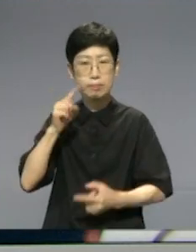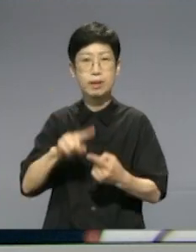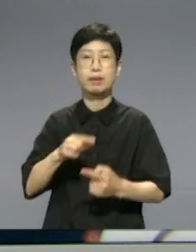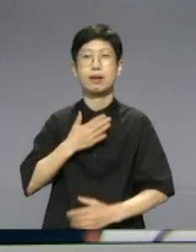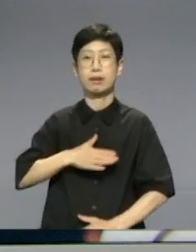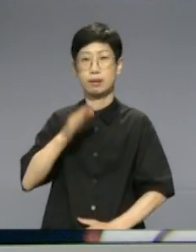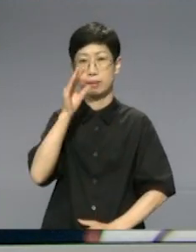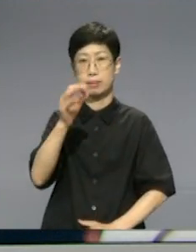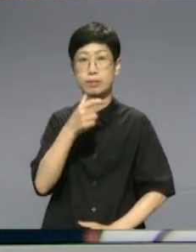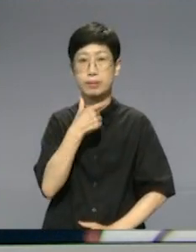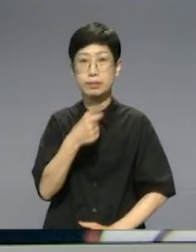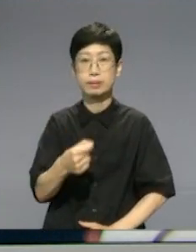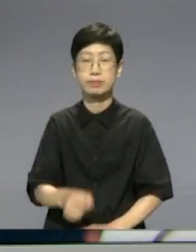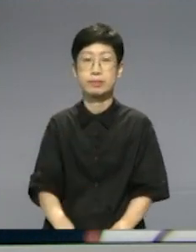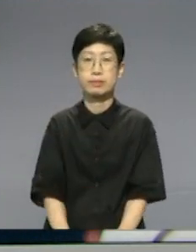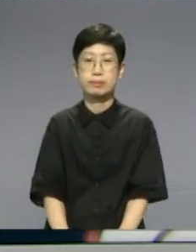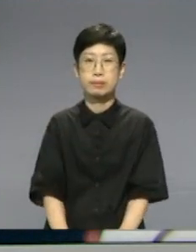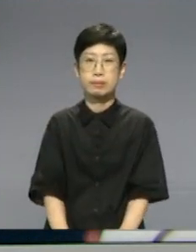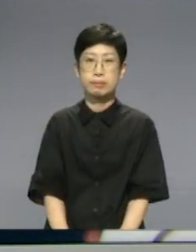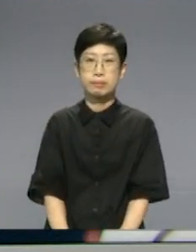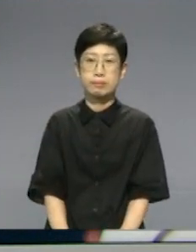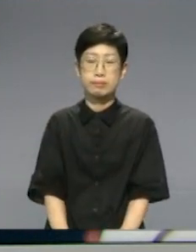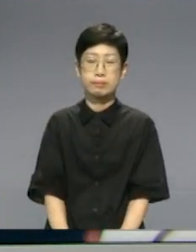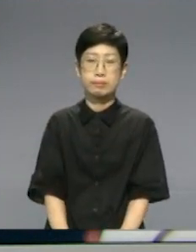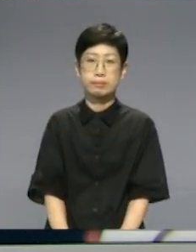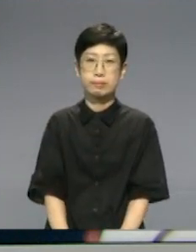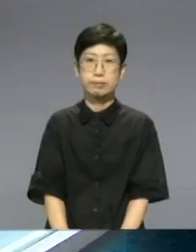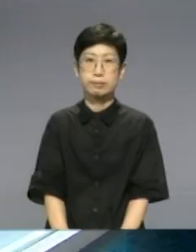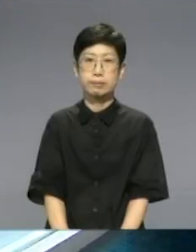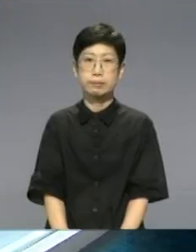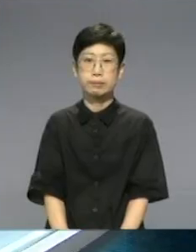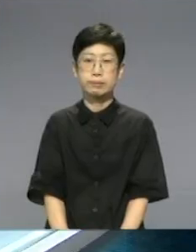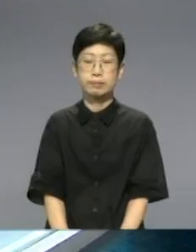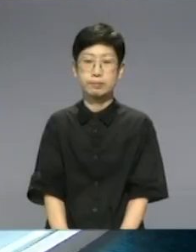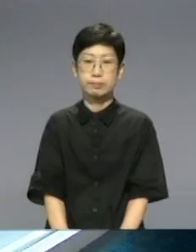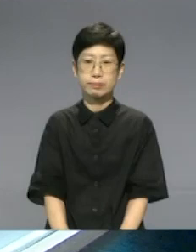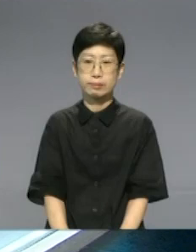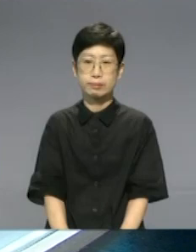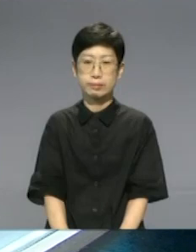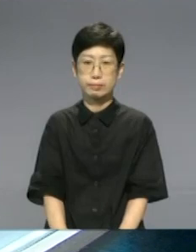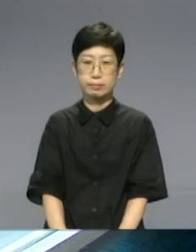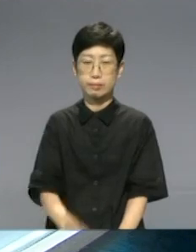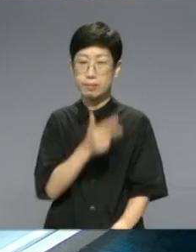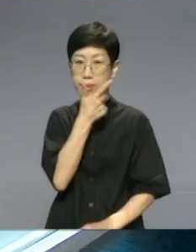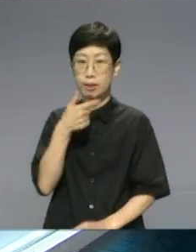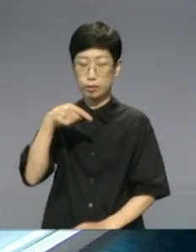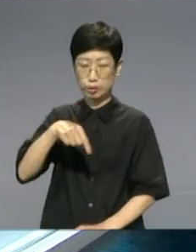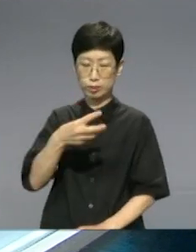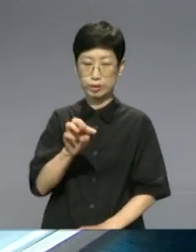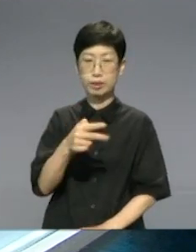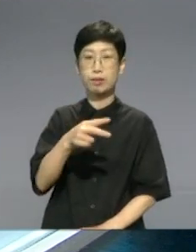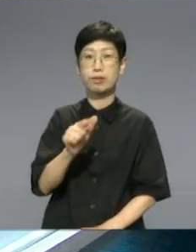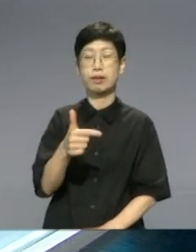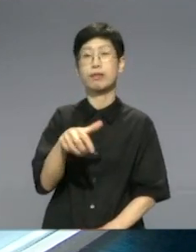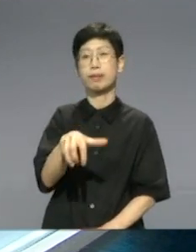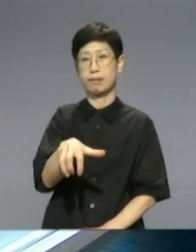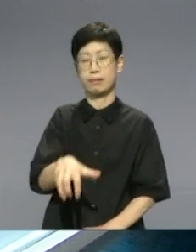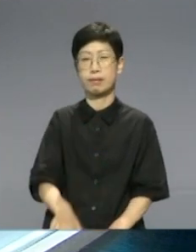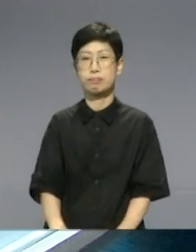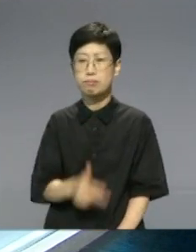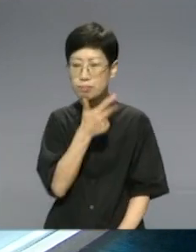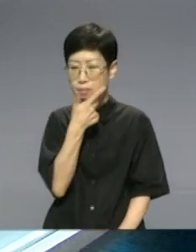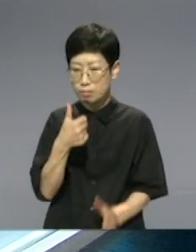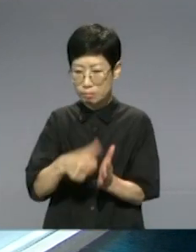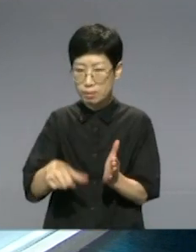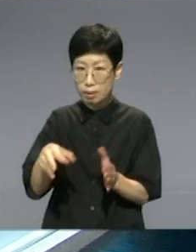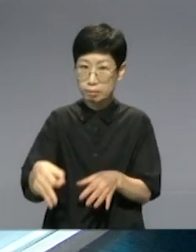통신원과 함께 자세히 알아보겠습니다. 김이나 통신원. 네, 영국 런던입니다. 네, 영국의